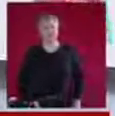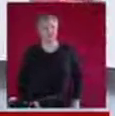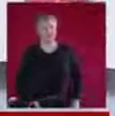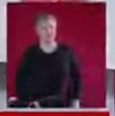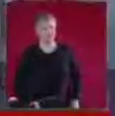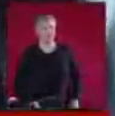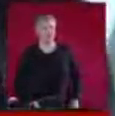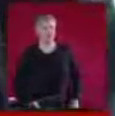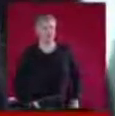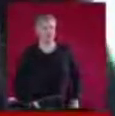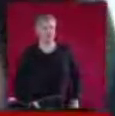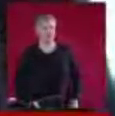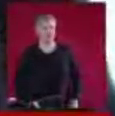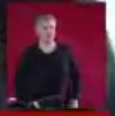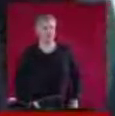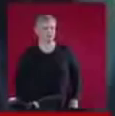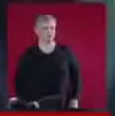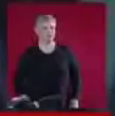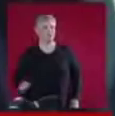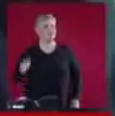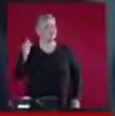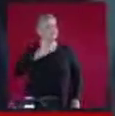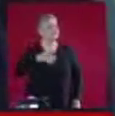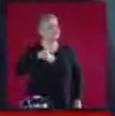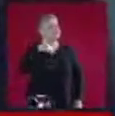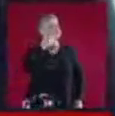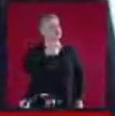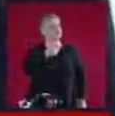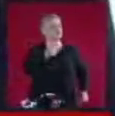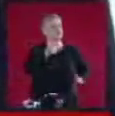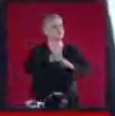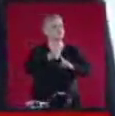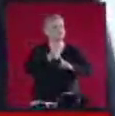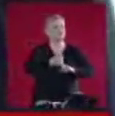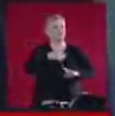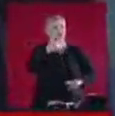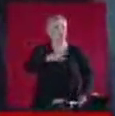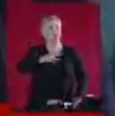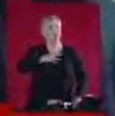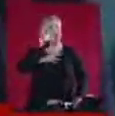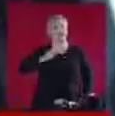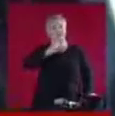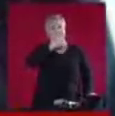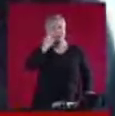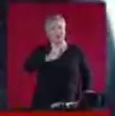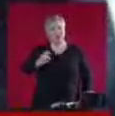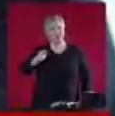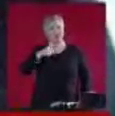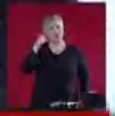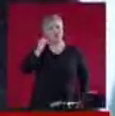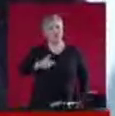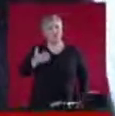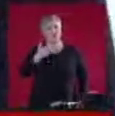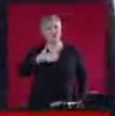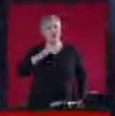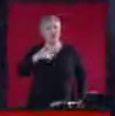τα ψηφίσματα και έρχονται μετά να παρουσιάσουν τους πατριώτες εμείς δίνουμε τον αγώνα καθημερινά σε αυτά που πιστεύουμε με τις αξίες και τα